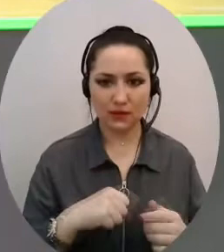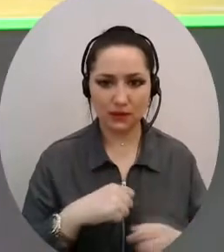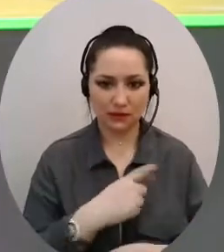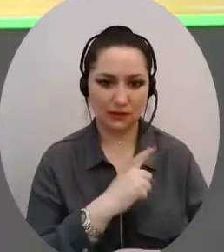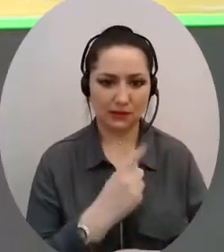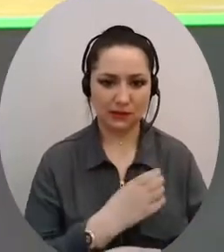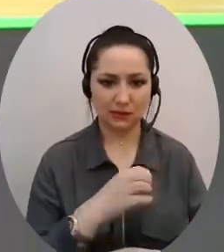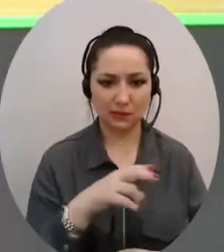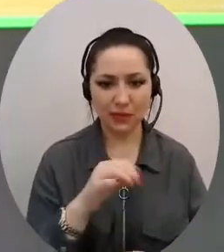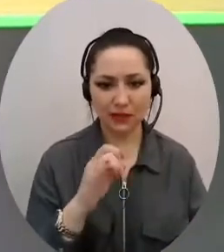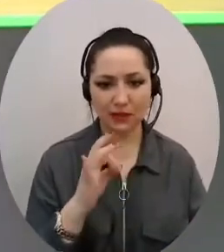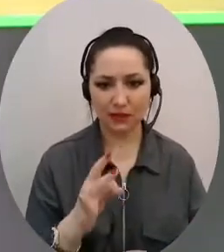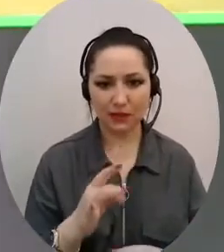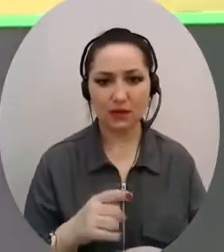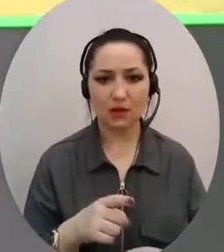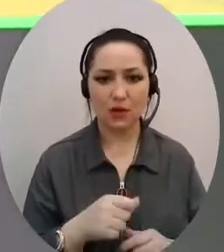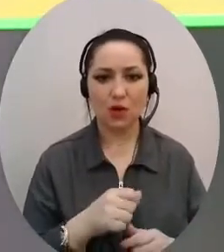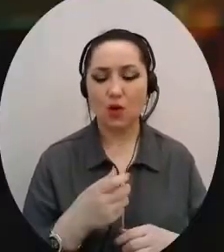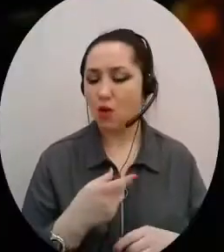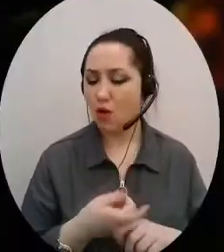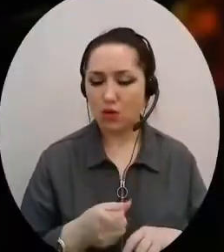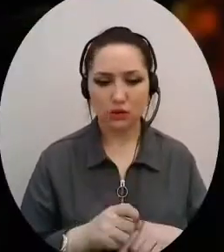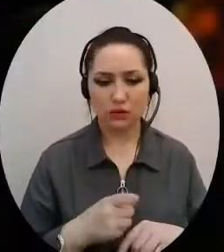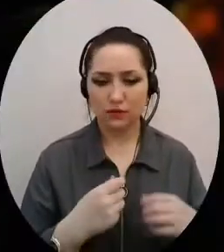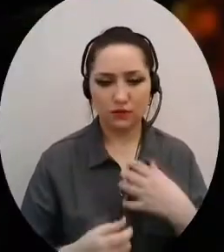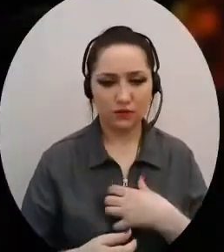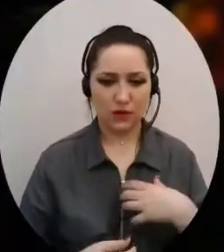вот здесь на сцене. Это очень важно.